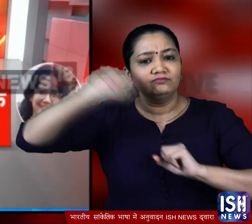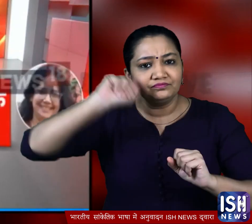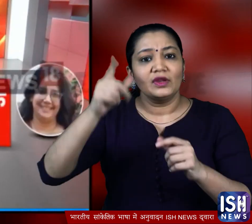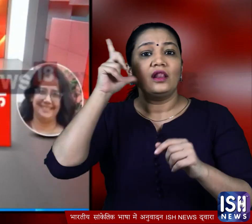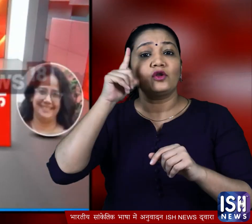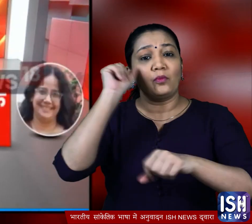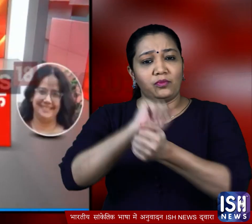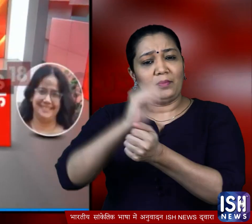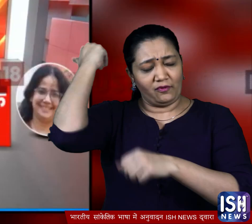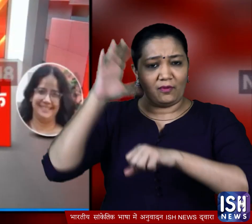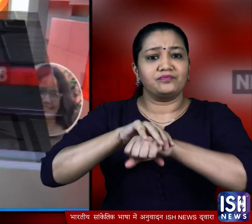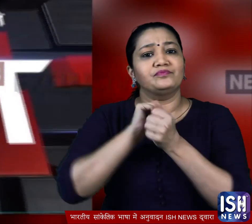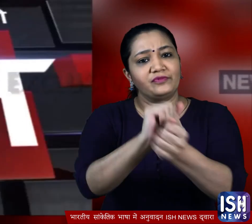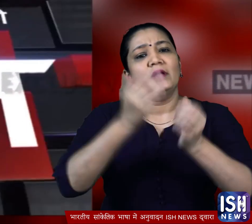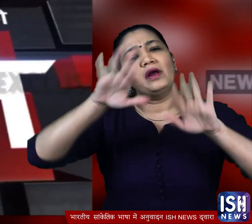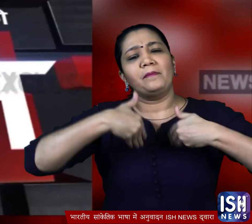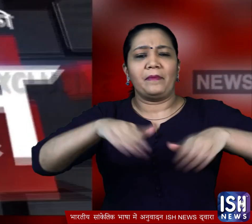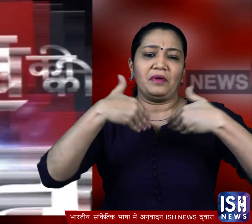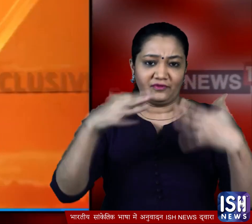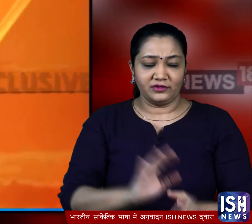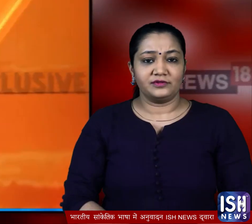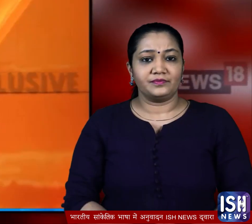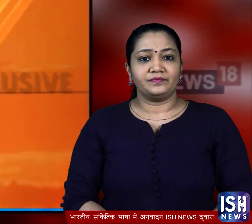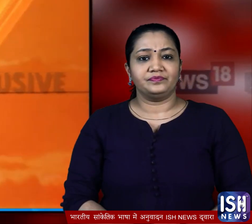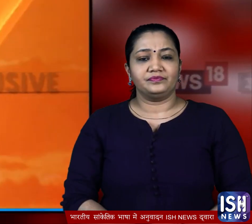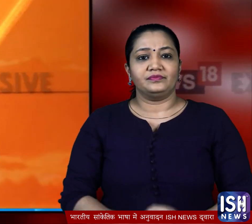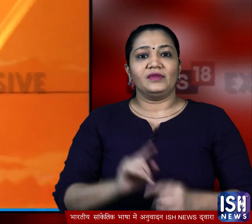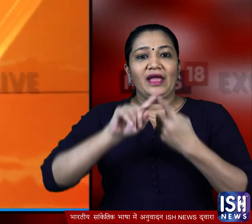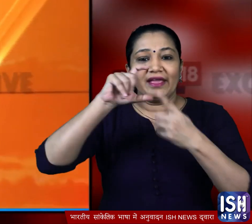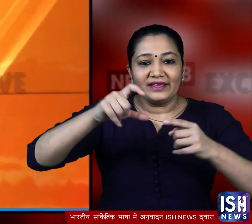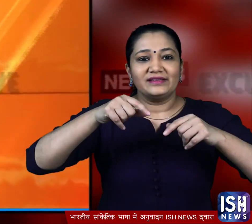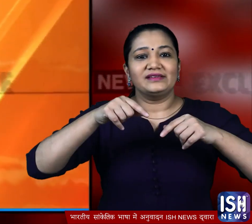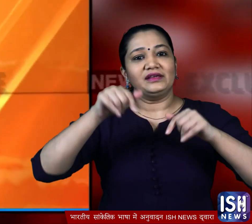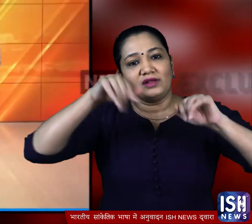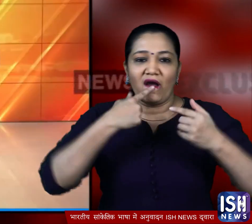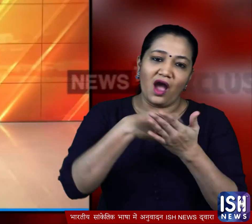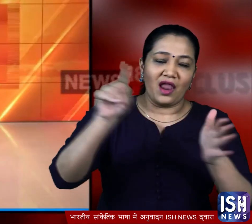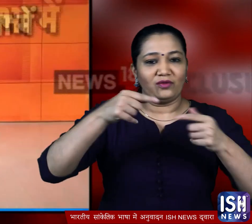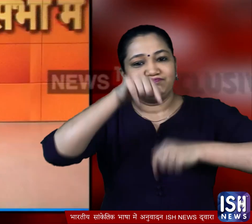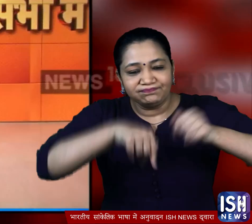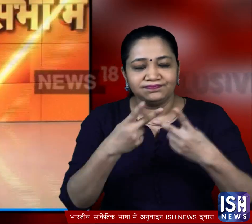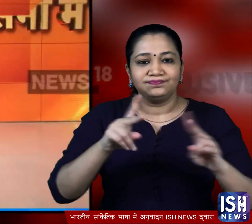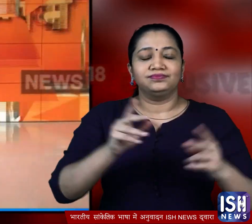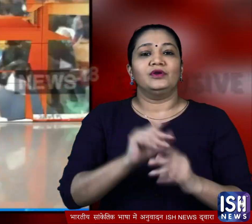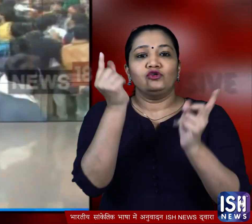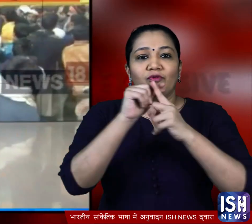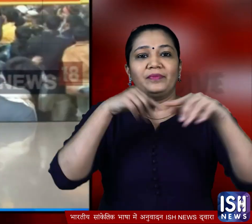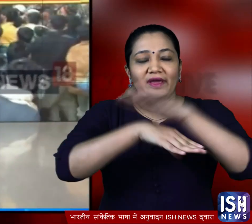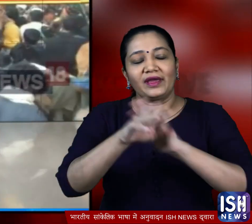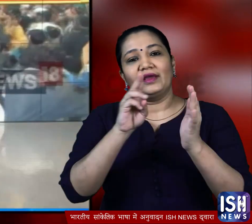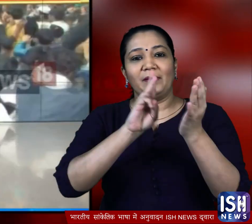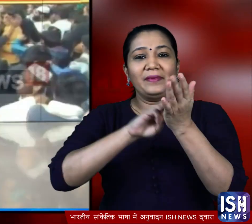ने उन्हें गिरफ्तार किया था। बाद में उन्हें जमानत भी मिल गई थी। चुनाव आयोग से रैलियों पर मिली छूट के बाद यूपी के मेरठ में प्रचार करने